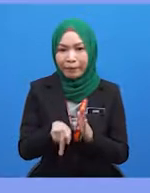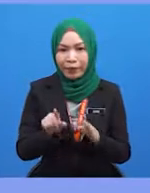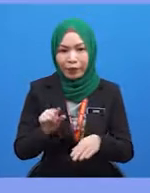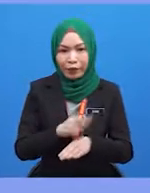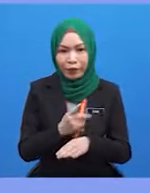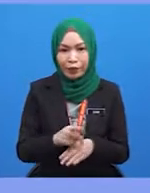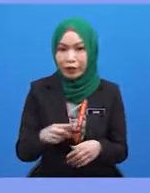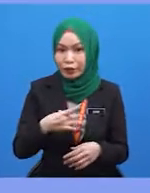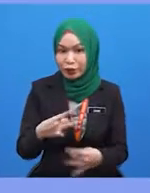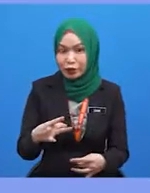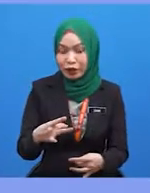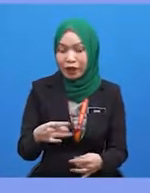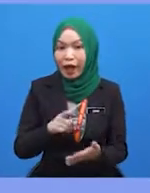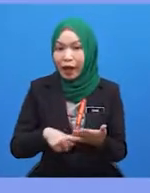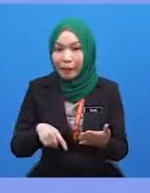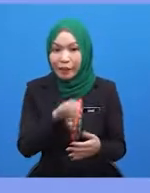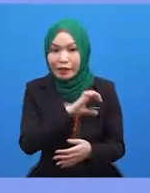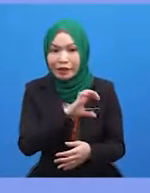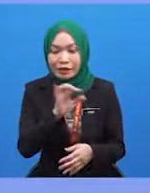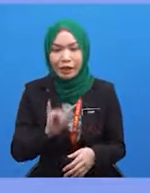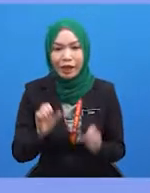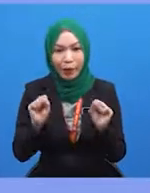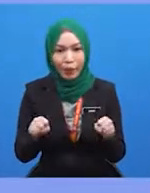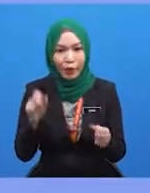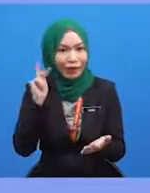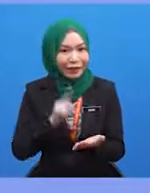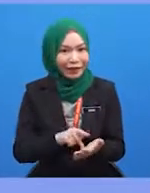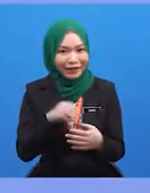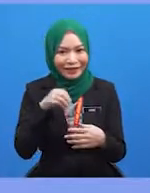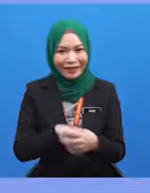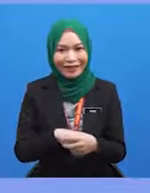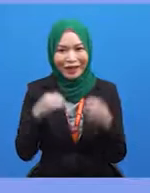ciri-ciri tambahan yang boleh diperkenalkan dalam bakery kita?